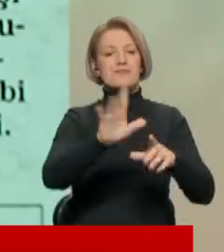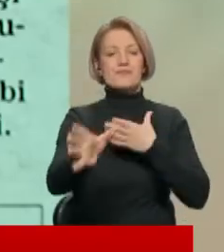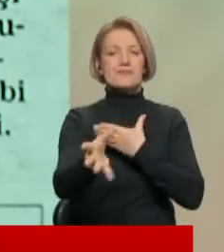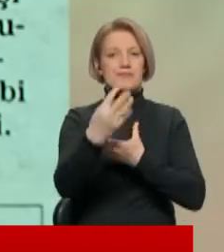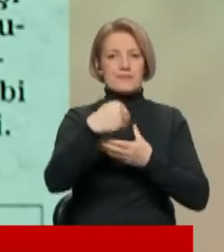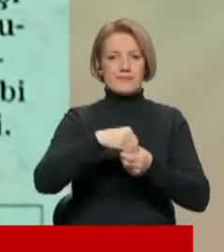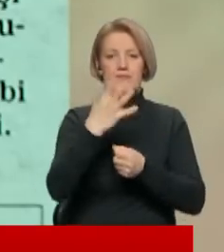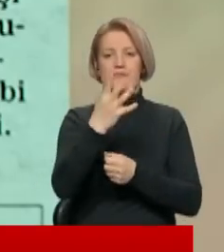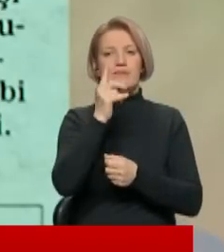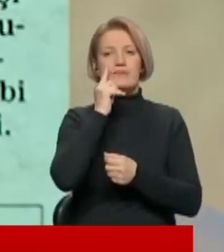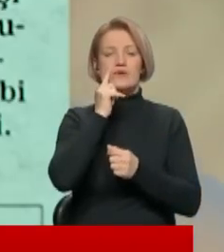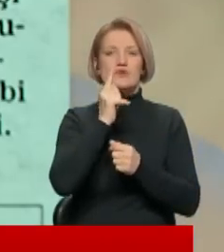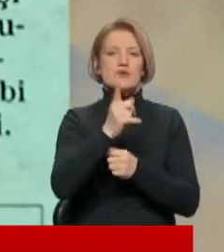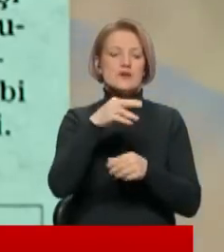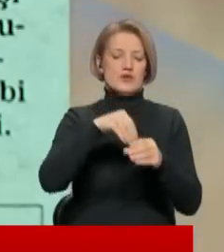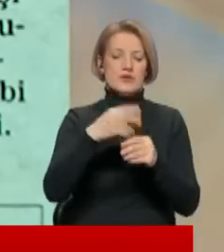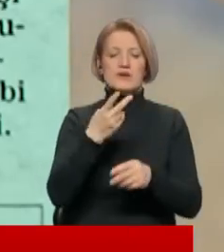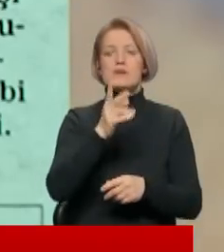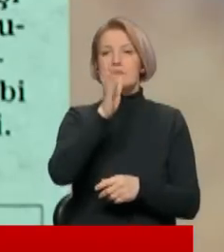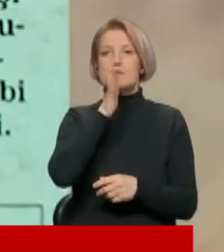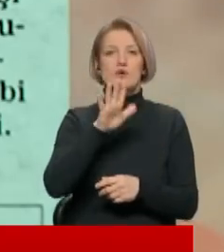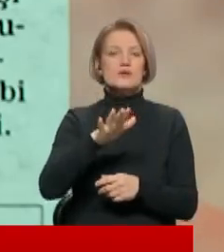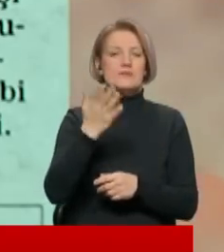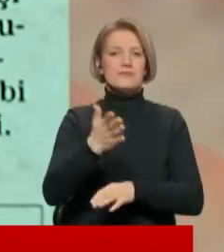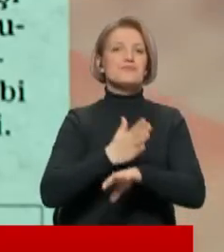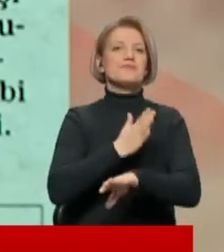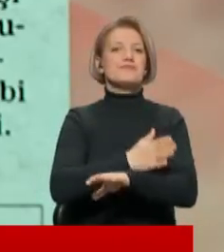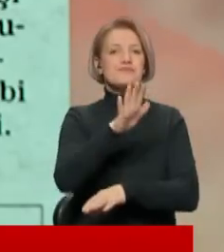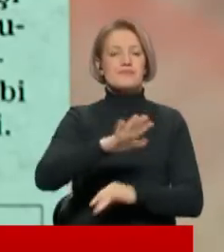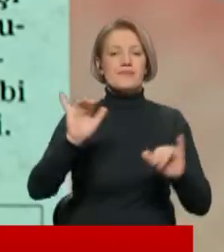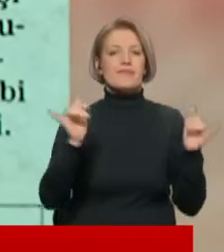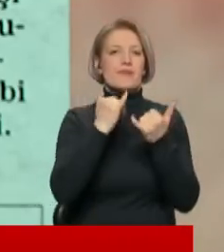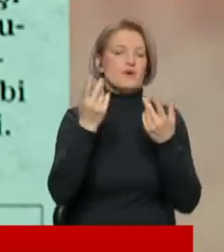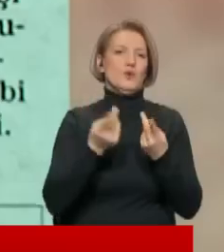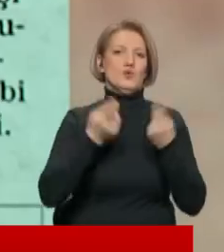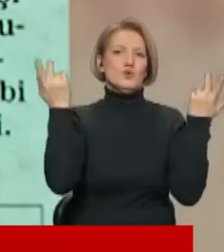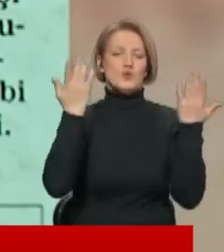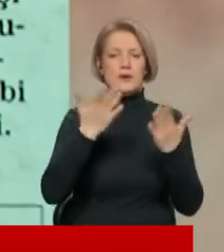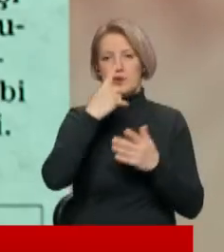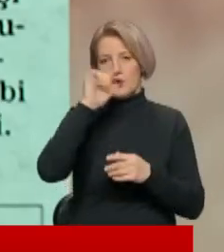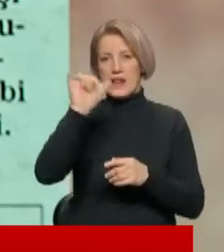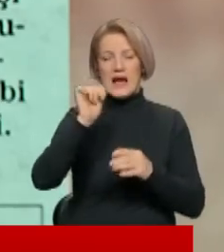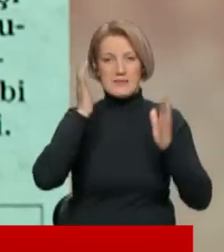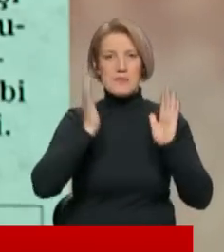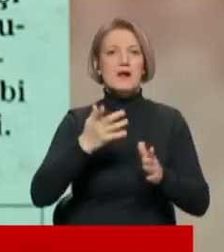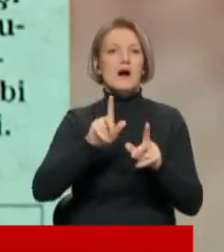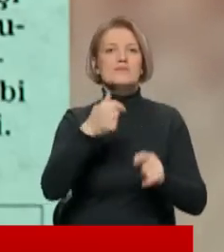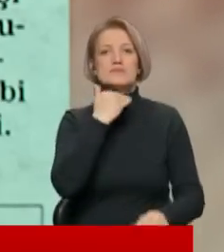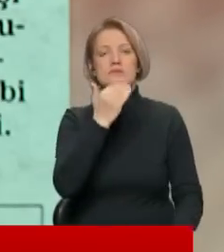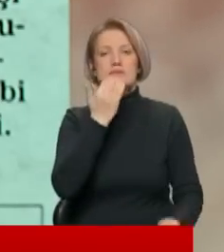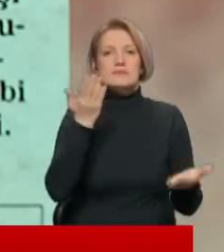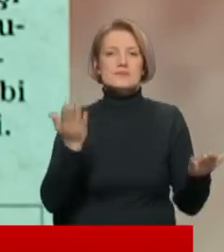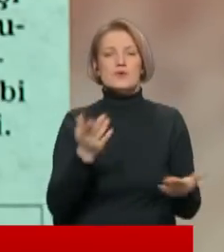edildiğinde 4 kişi için 2500 lirayı buluyor yurttaşlar eğlenceyi unuttuk kombi bile açamıyoruz diyor